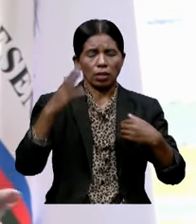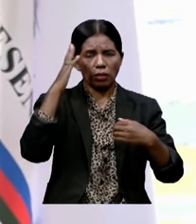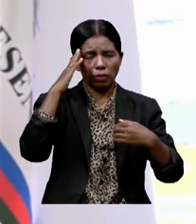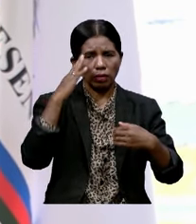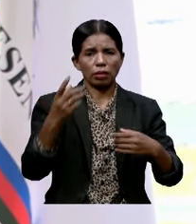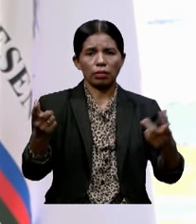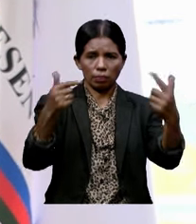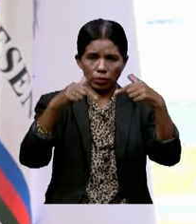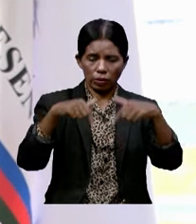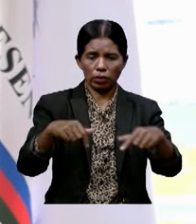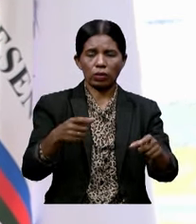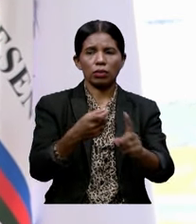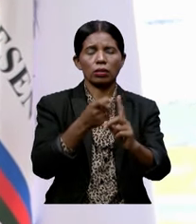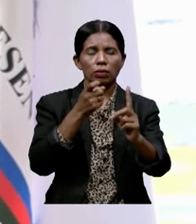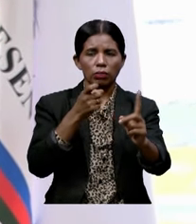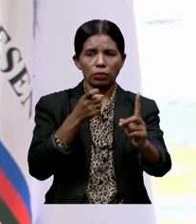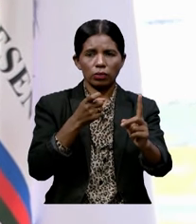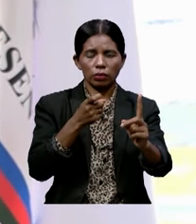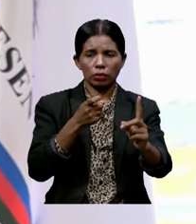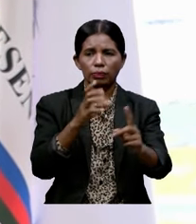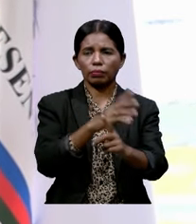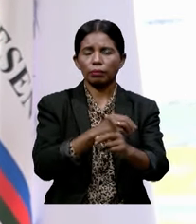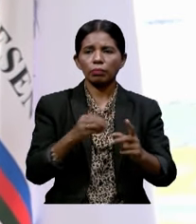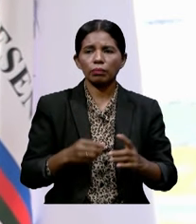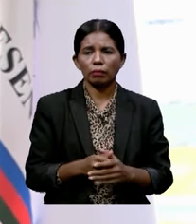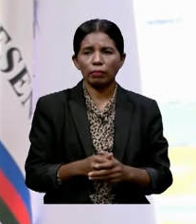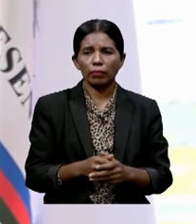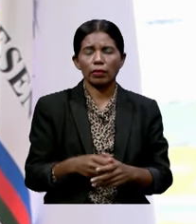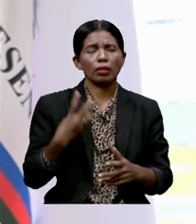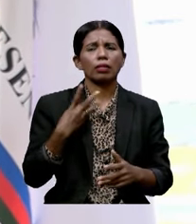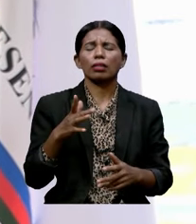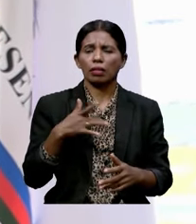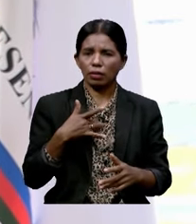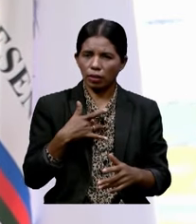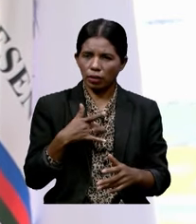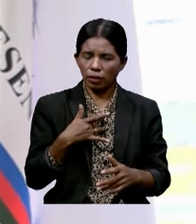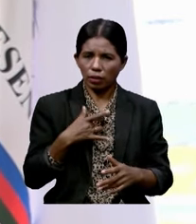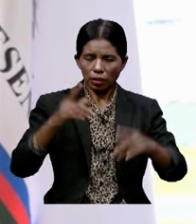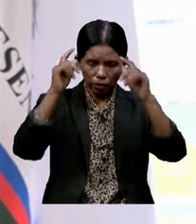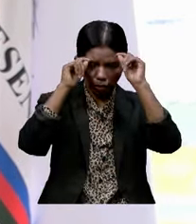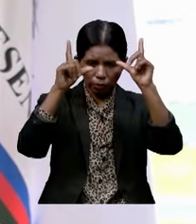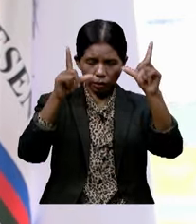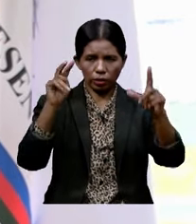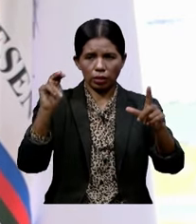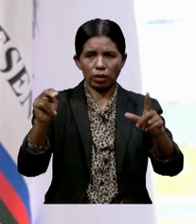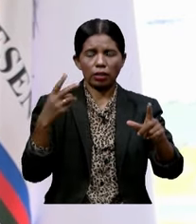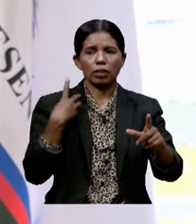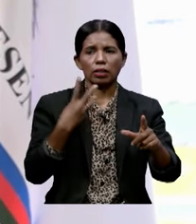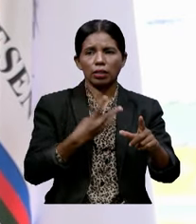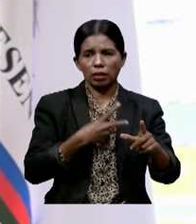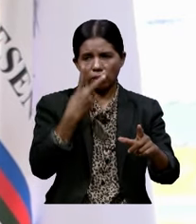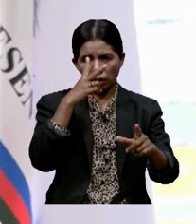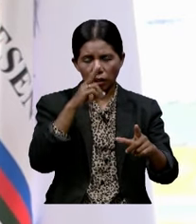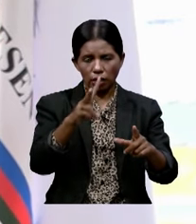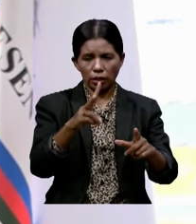mai queres quando ha usimo claro as presidente. Te senti ka ta Timor Leste ne ita se moe bahira han itse